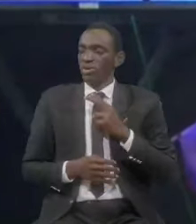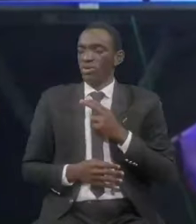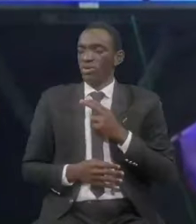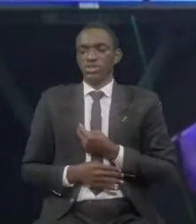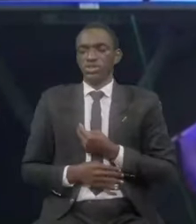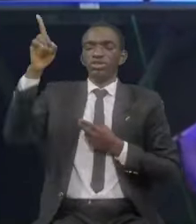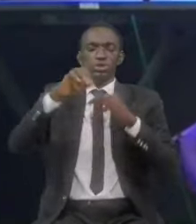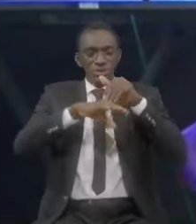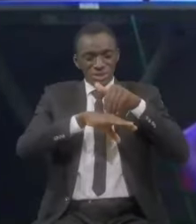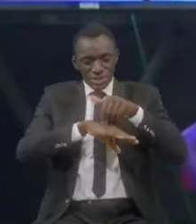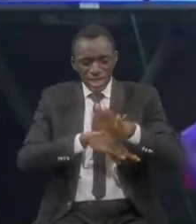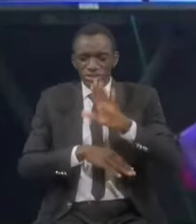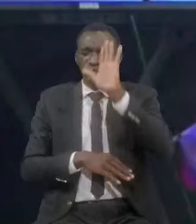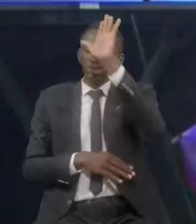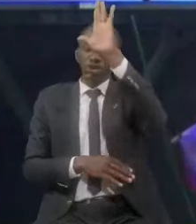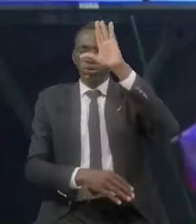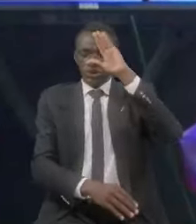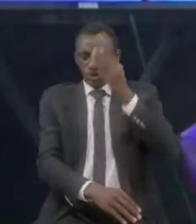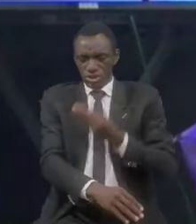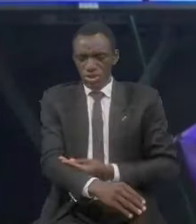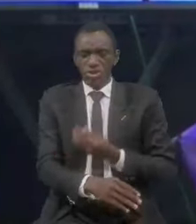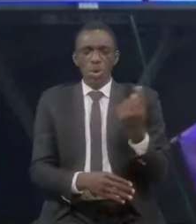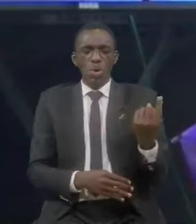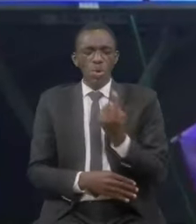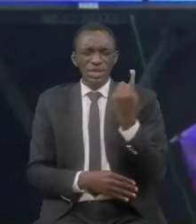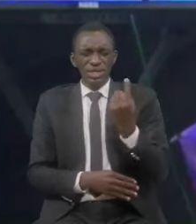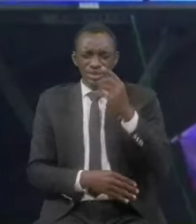que tu as envoyé ton Fils unique